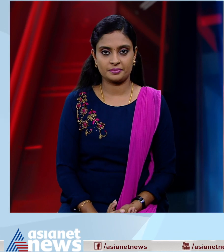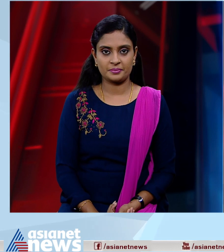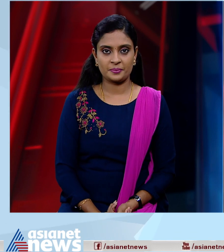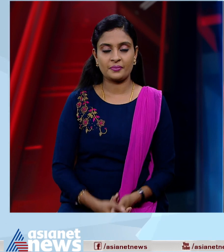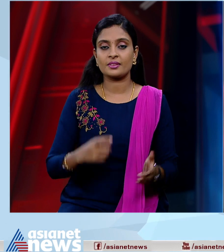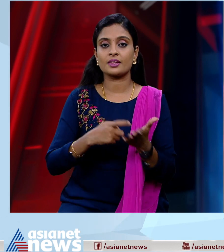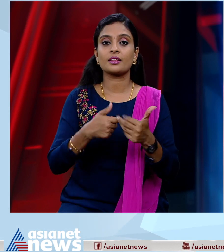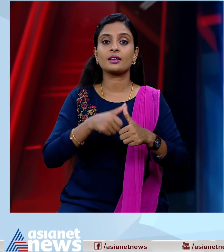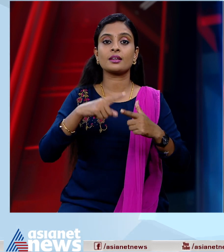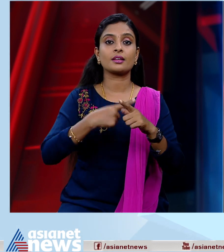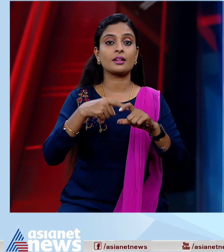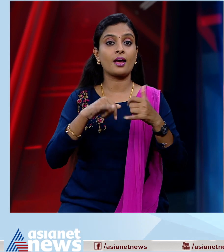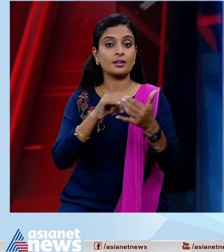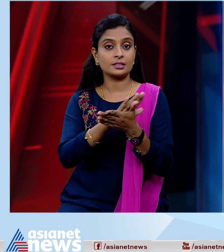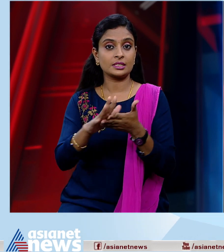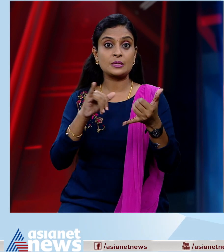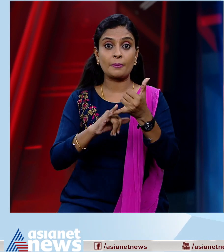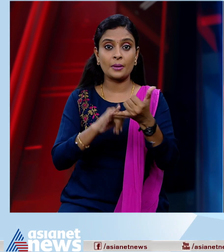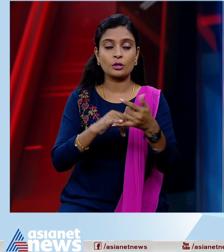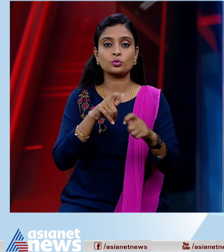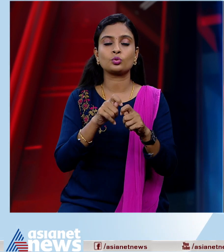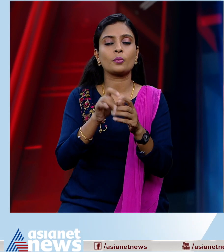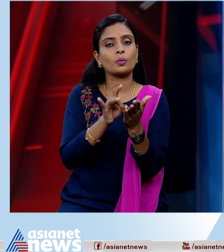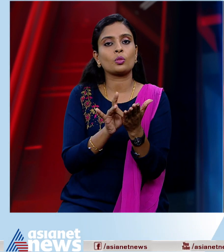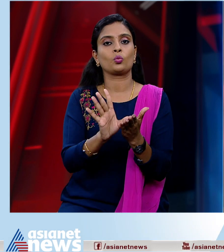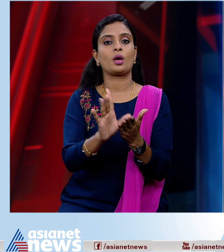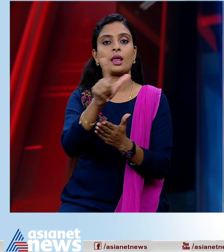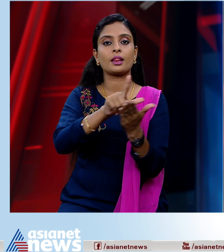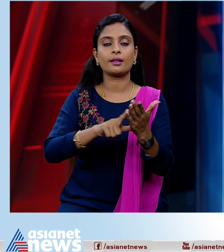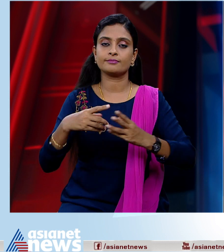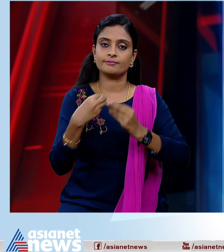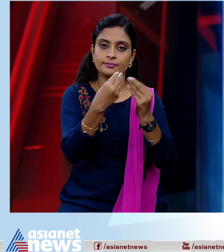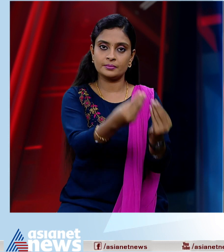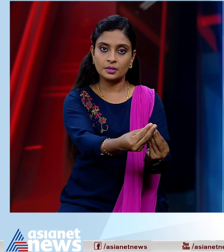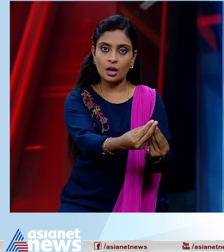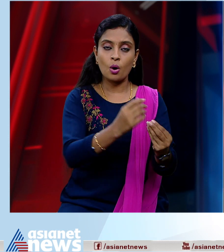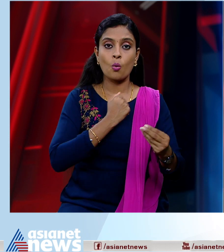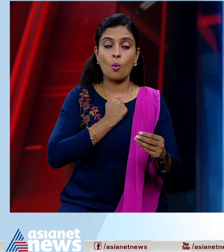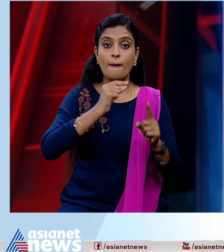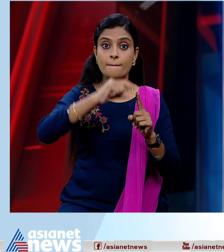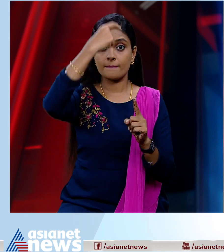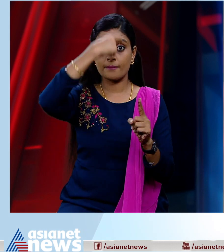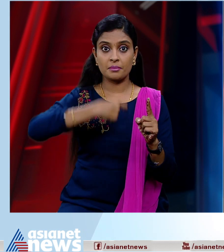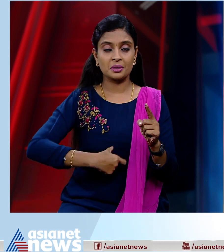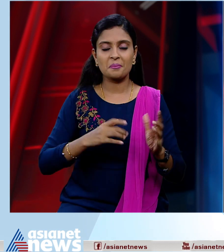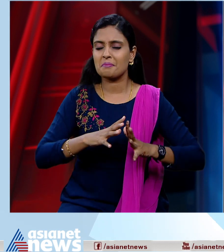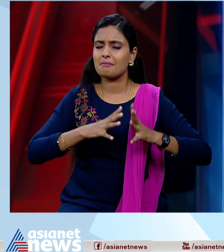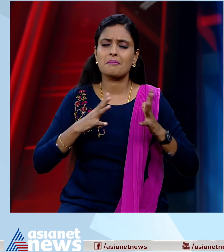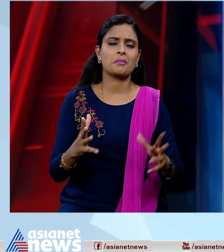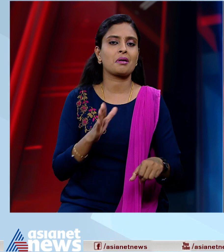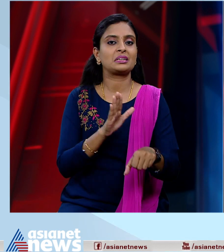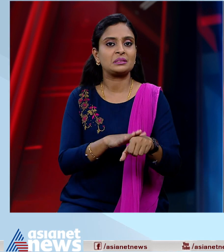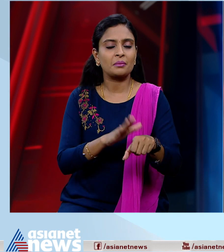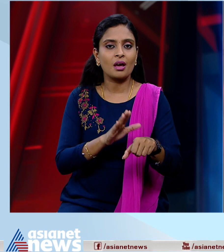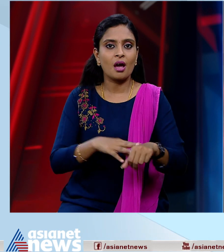എം പി രാജേഷ് സ്പീക്കർ സ്ഥാനം രാജിവെച്ചു. രാജിക്കത്ത് ഡെപ്യൂട്ടി സ്പീക്കർക്ക് കൈമാറി. സ്പീക്കർ പദവി വ്യക്തിപരമായി വലിയ അനുഭവമായിരുന്നുവെന്നും